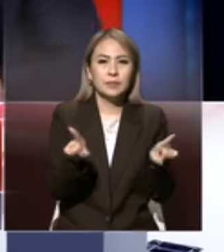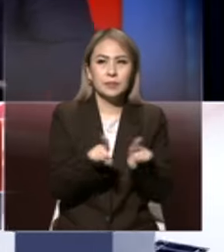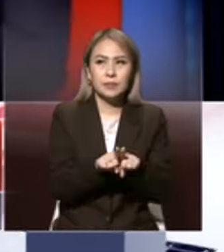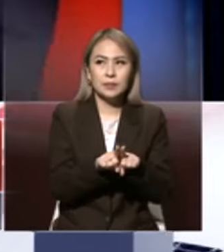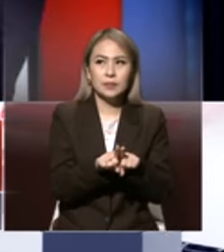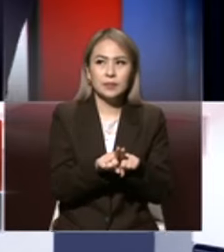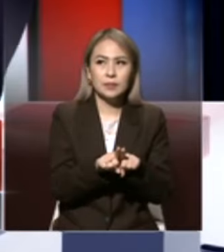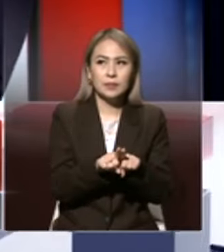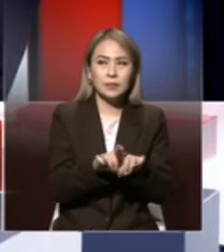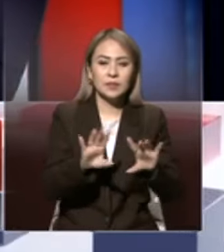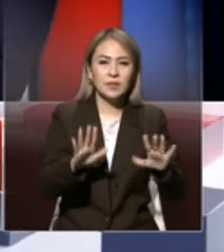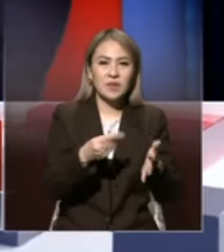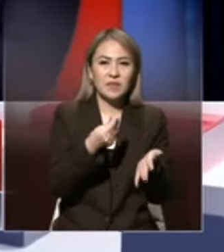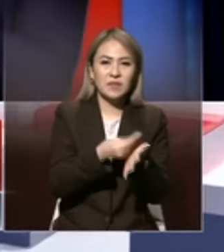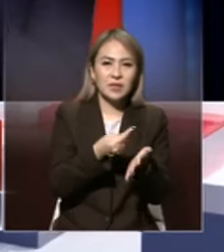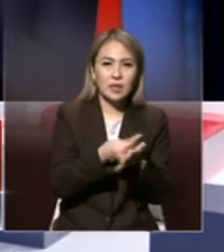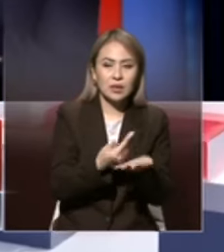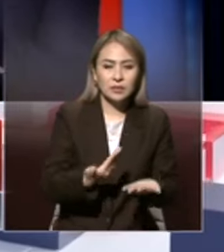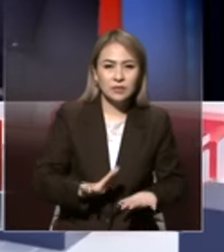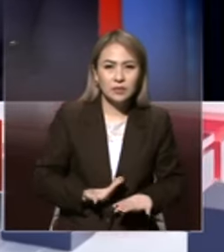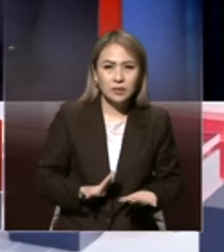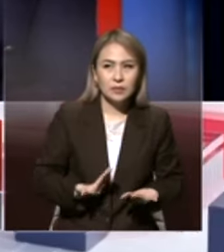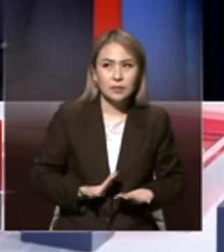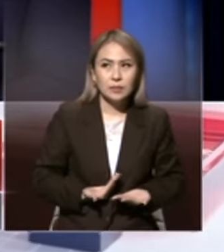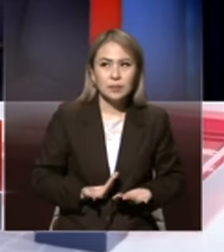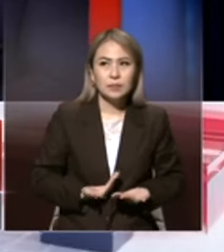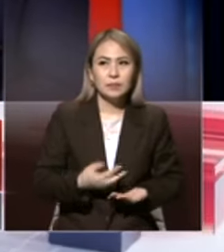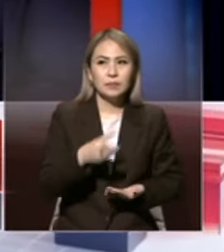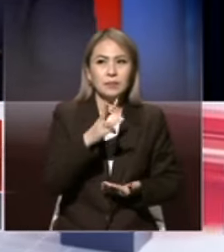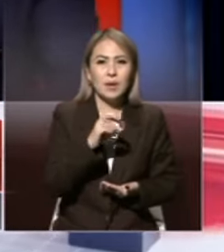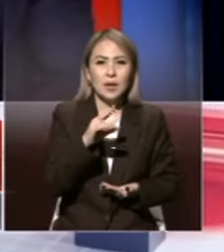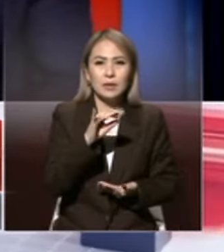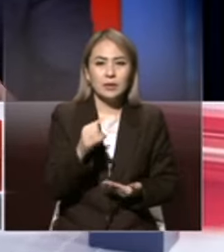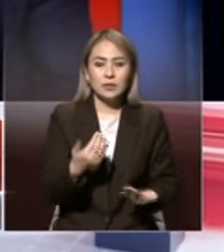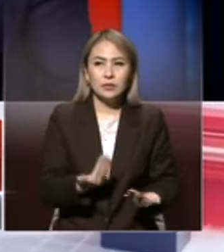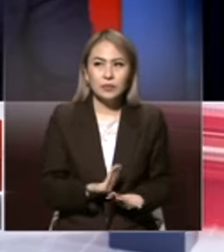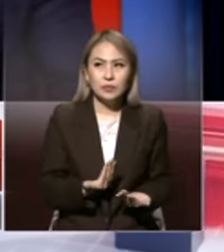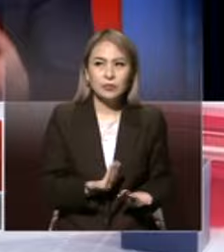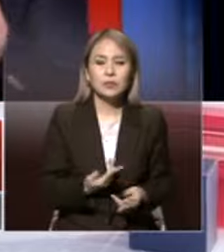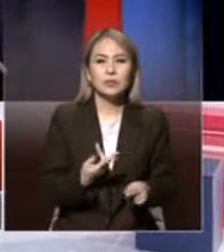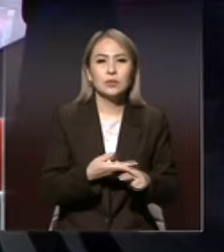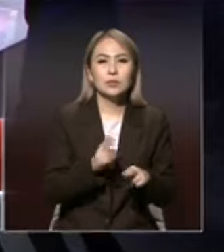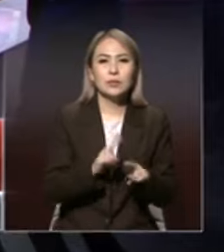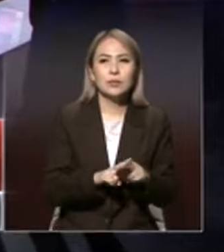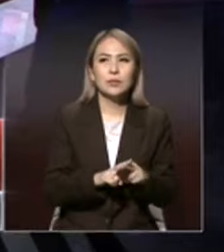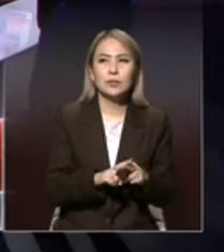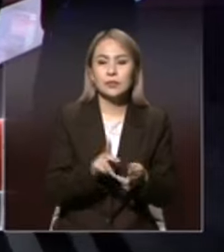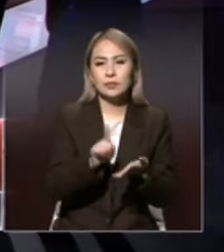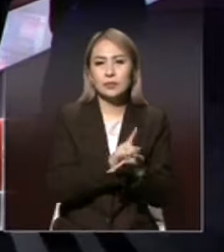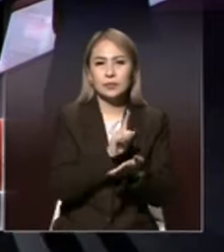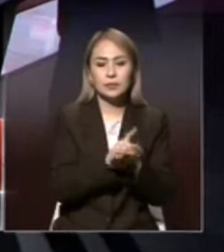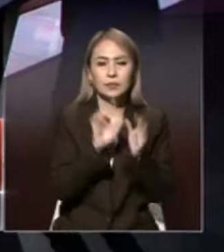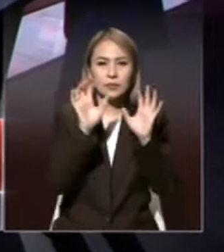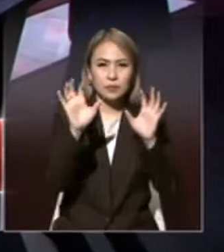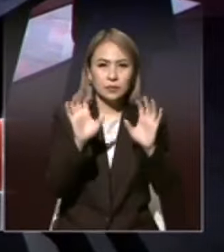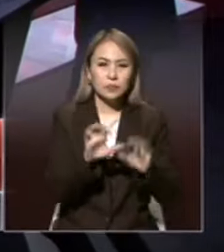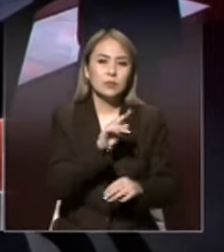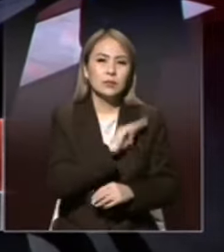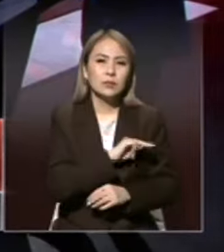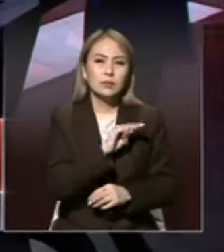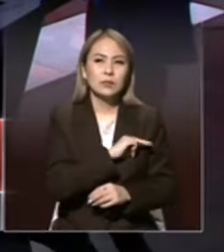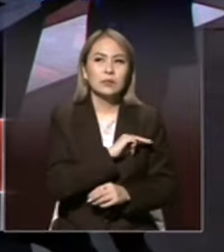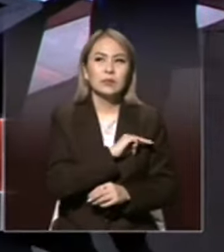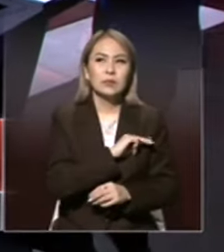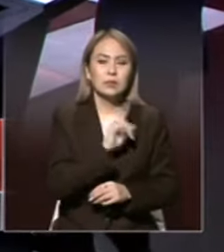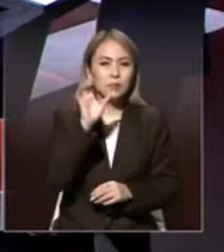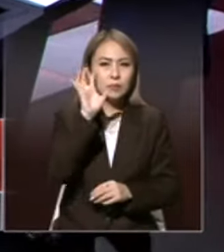да, осындай финансылық тұрғыдан, медиа тұрғыдан. Сол себептен бұл жерден әрине заңмен жұмыс істеу керек, бірақ бұл жерде